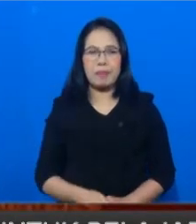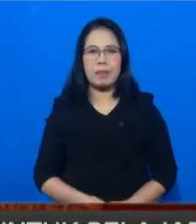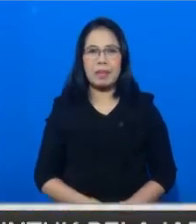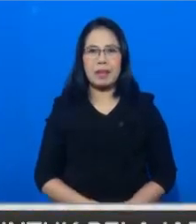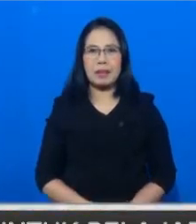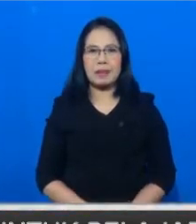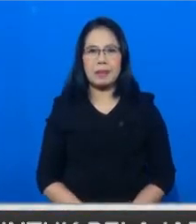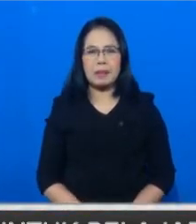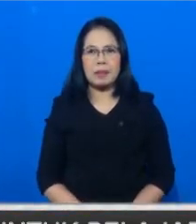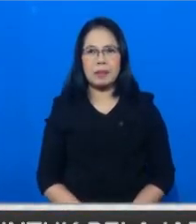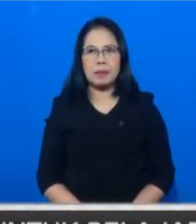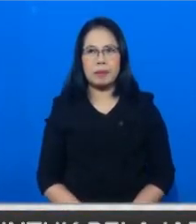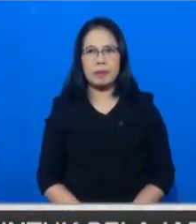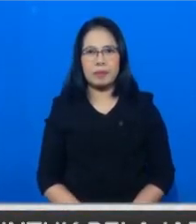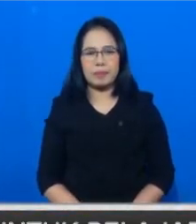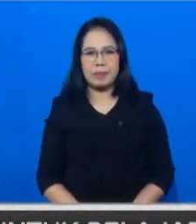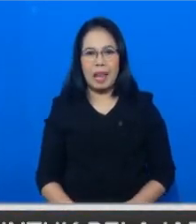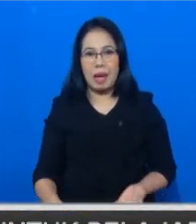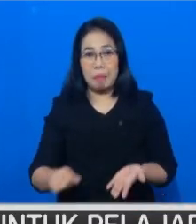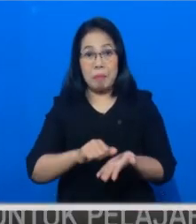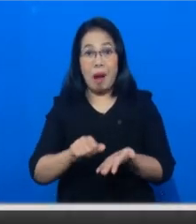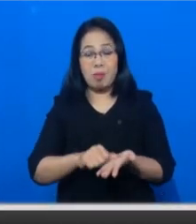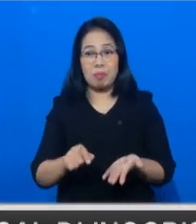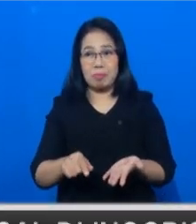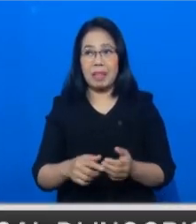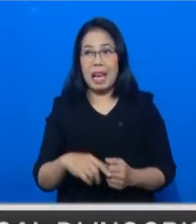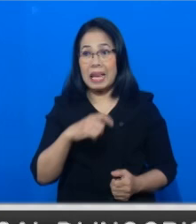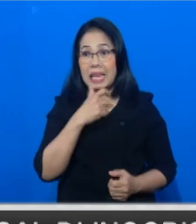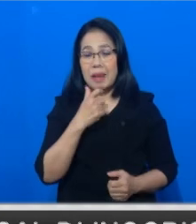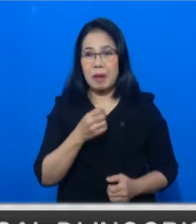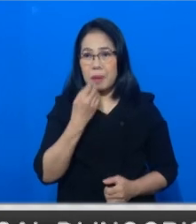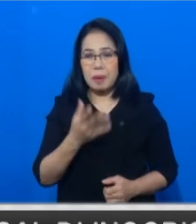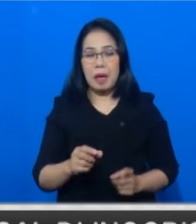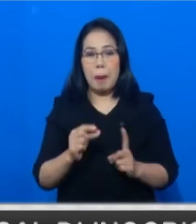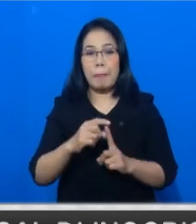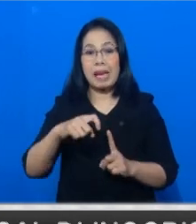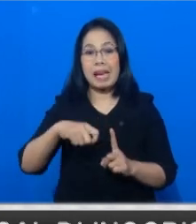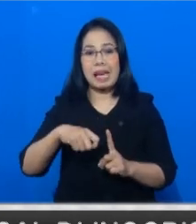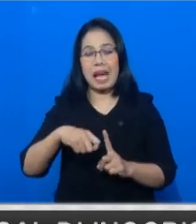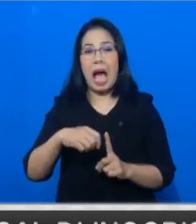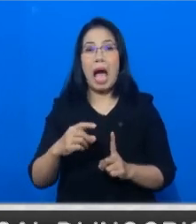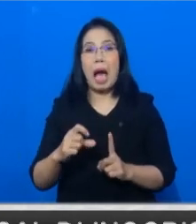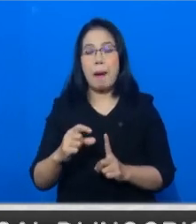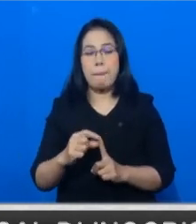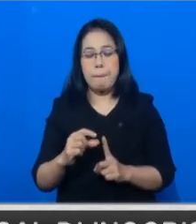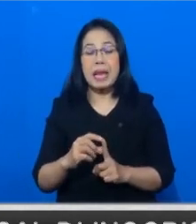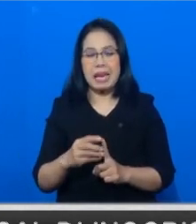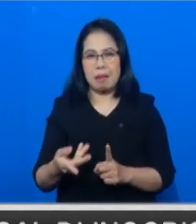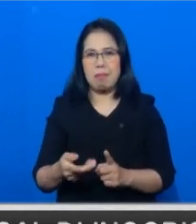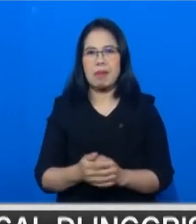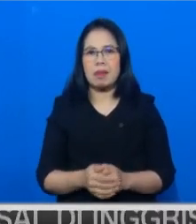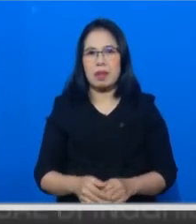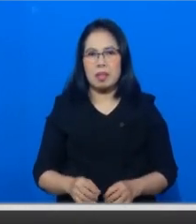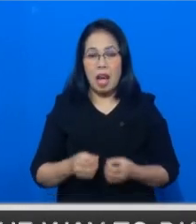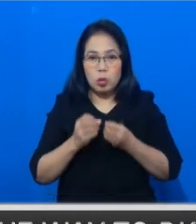rusak. Dalam akun X miliknya pada unggahan 4 Agustus, Caimin bahkan menyebut PKB moncer di pemilu, meski digembosi Gus Yahya